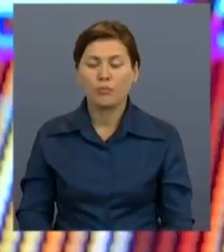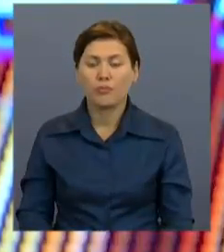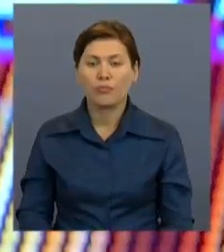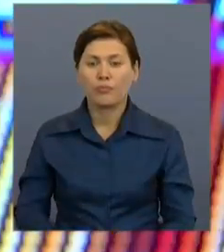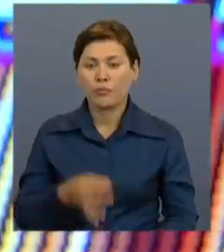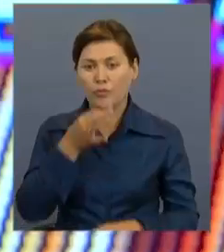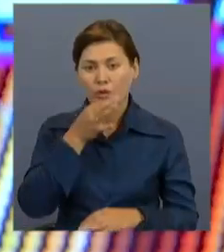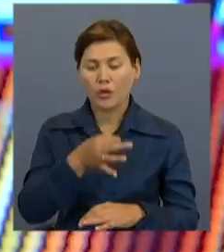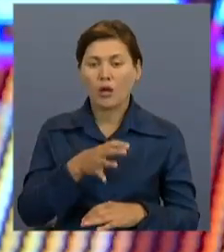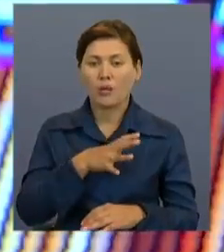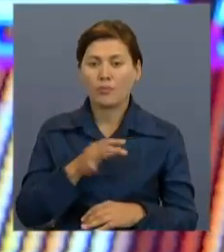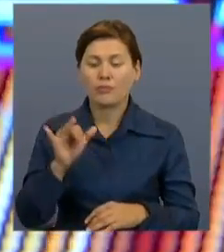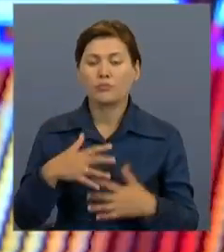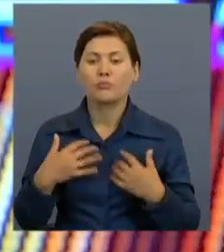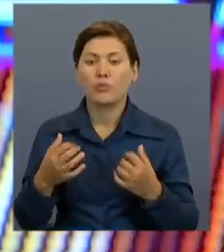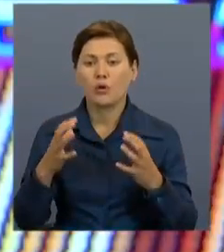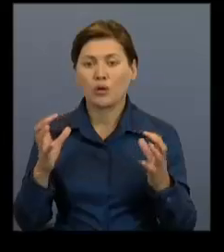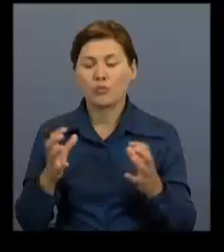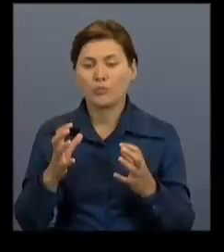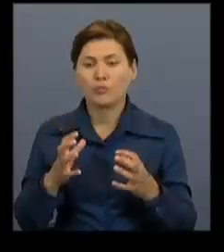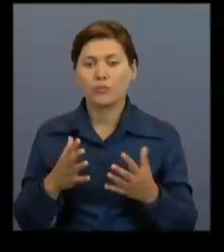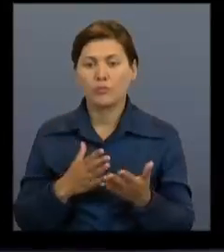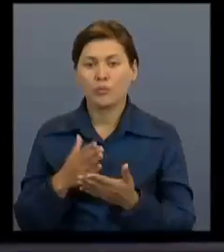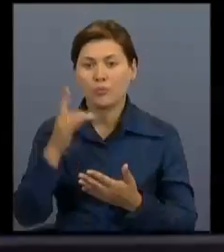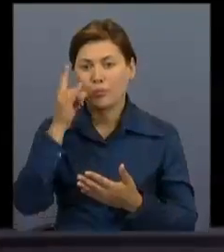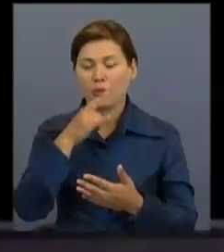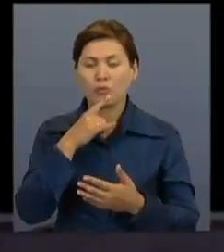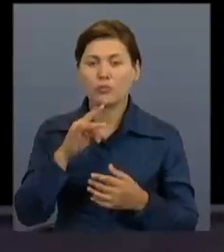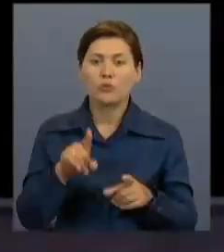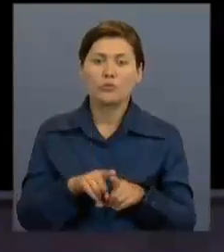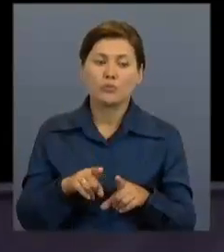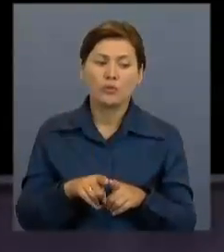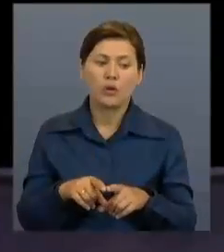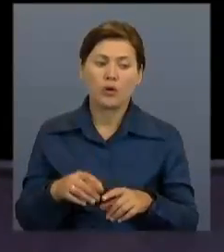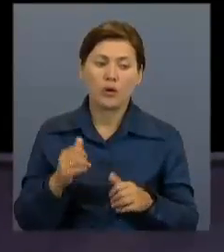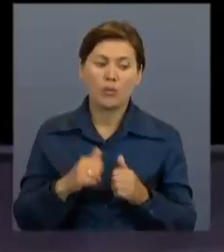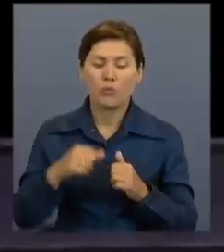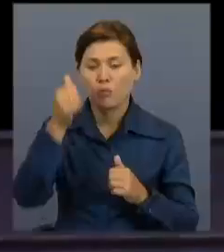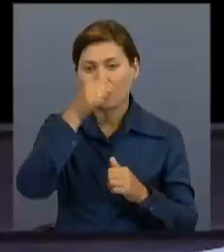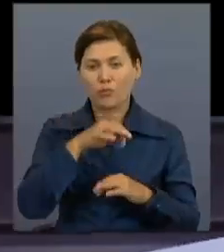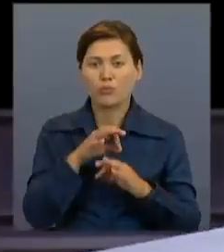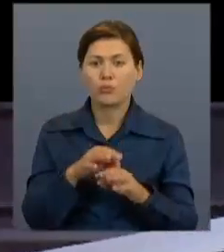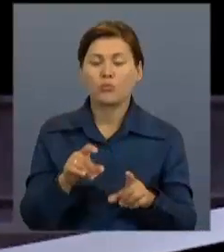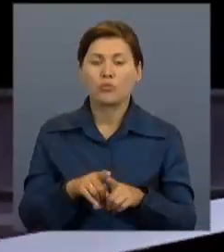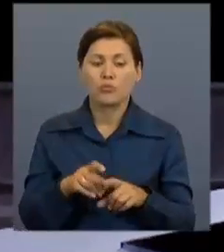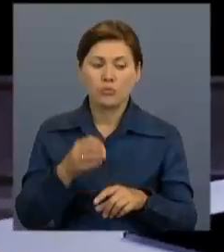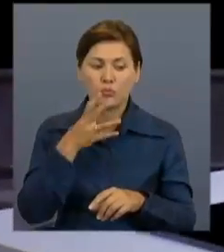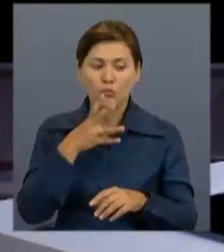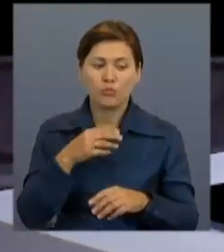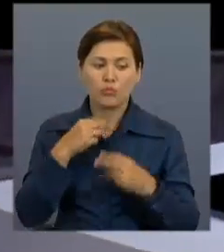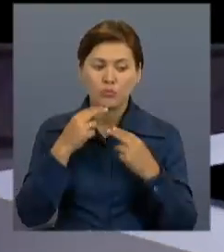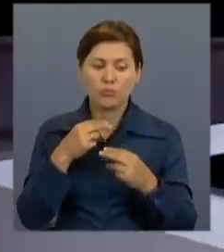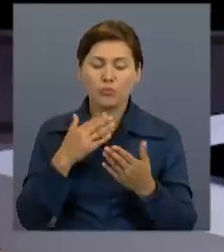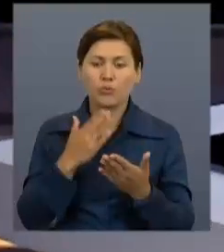болатынмын. Денсаулық сақтау саласына бізде Қазақстанда жыл өткен сайын жақсы көңіл бөлініп